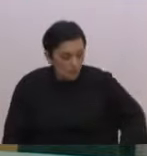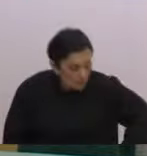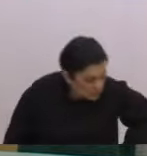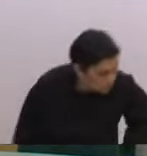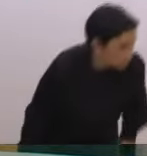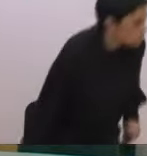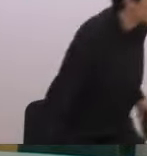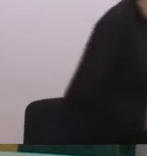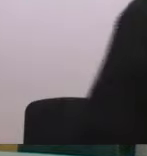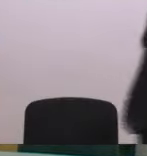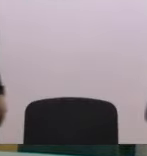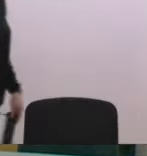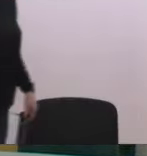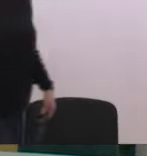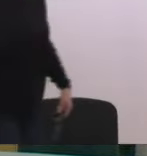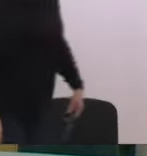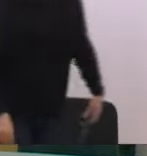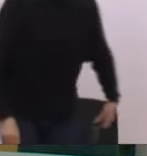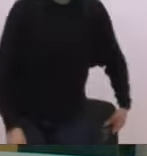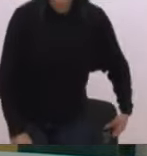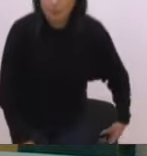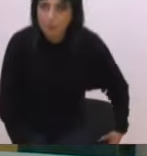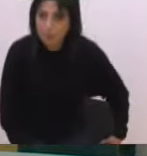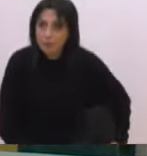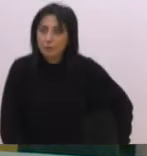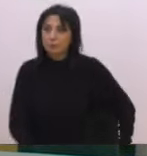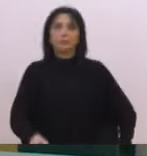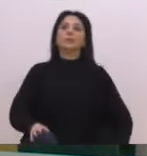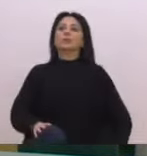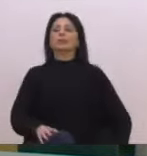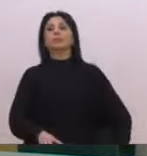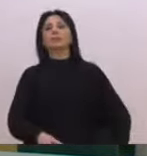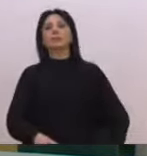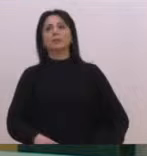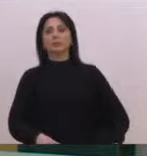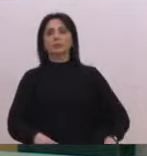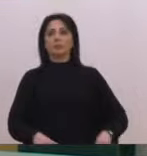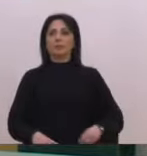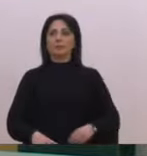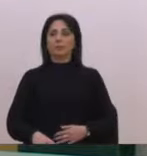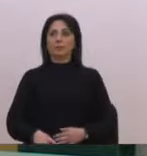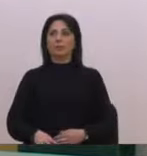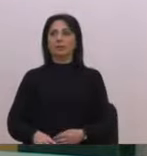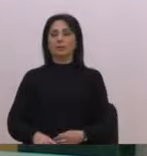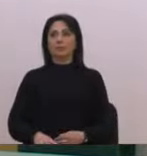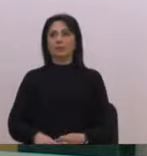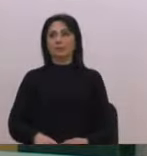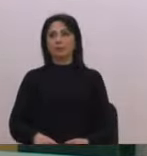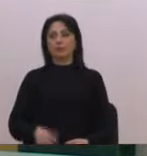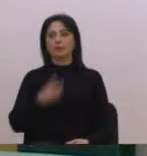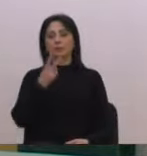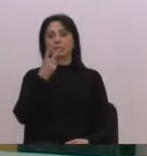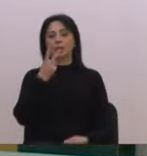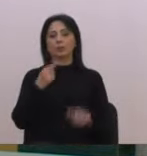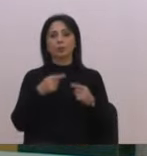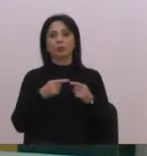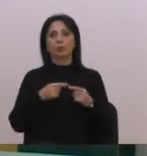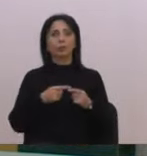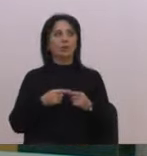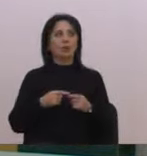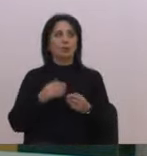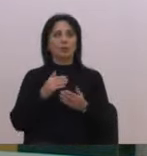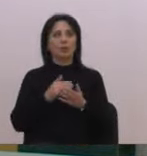დიდი მადლობა ბატონ დავით ხაჯიშვილს აქ სამაძვრებელი შეკითხვა და შემდეგ გადავალთ ბატონ ფრიდონ ინჯიას და შემდეგ გადავალთ